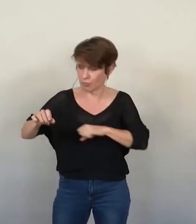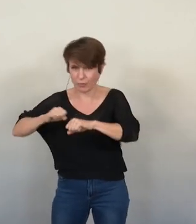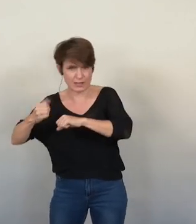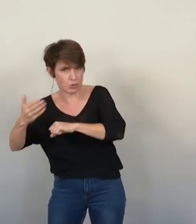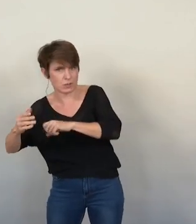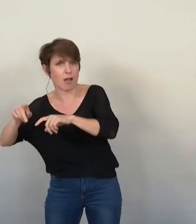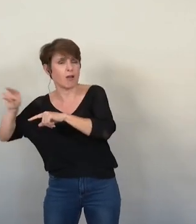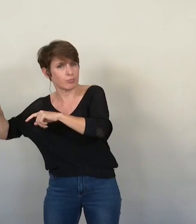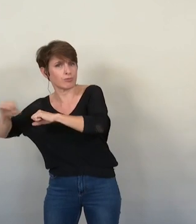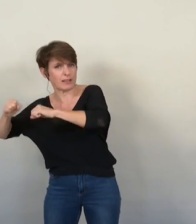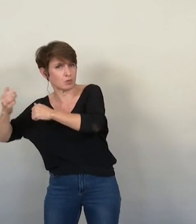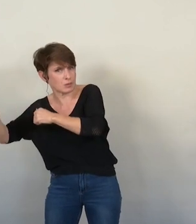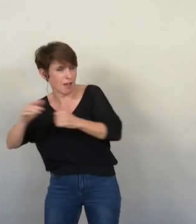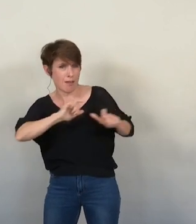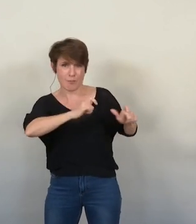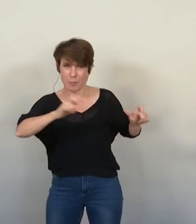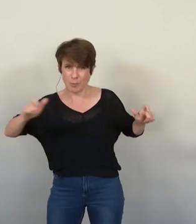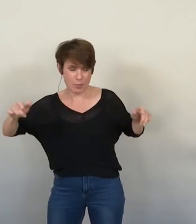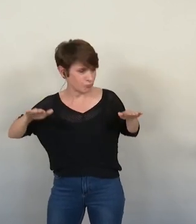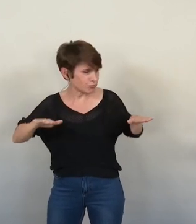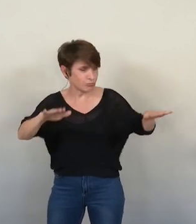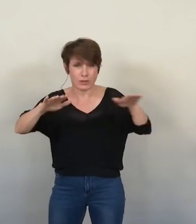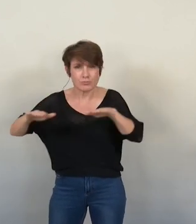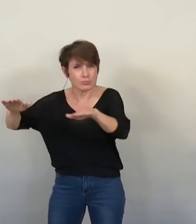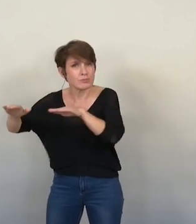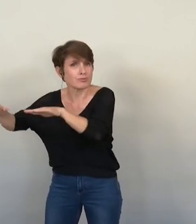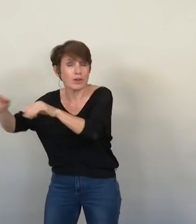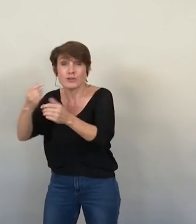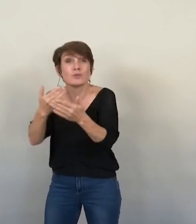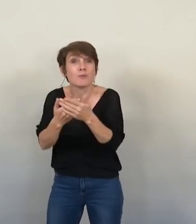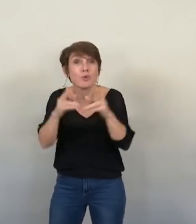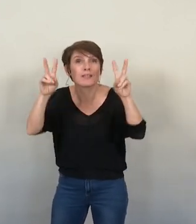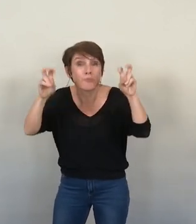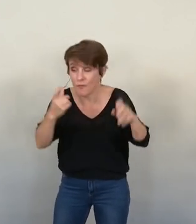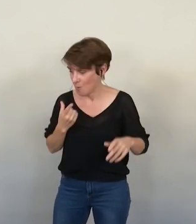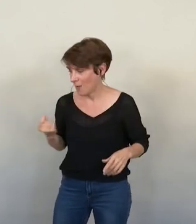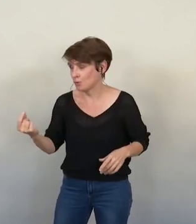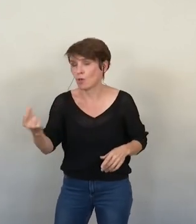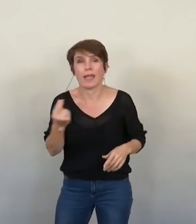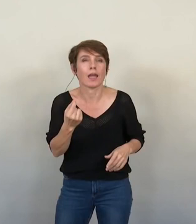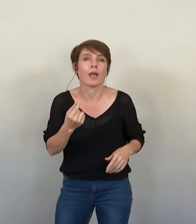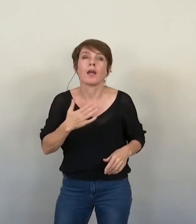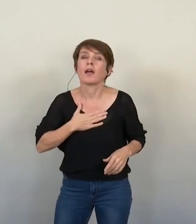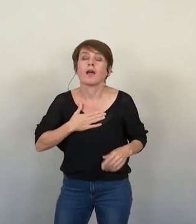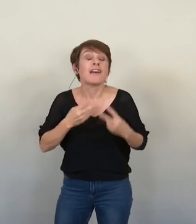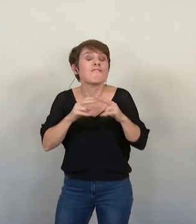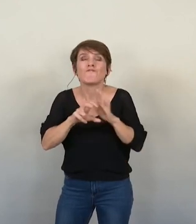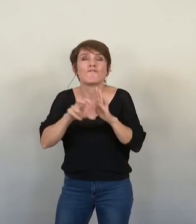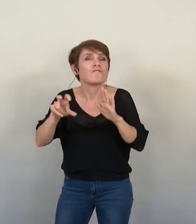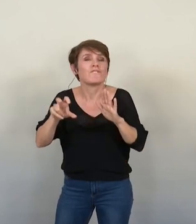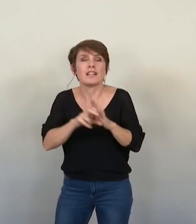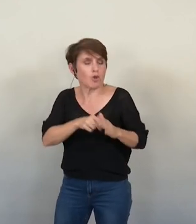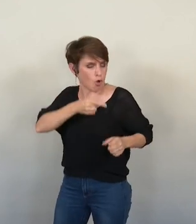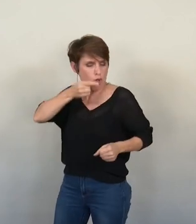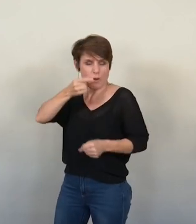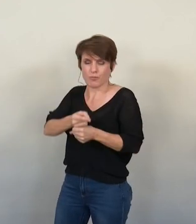de pouvoir dans dans ses propres instances c'est pour ça que c'est un travail qui est partenarial non ce n'est pas la ville de Grenoble qui fixe au grand territoire des